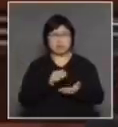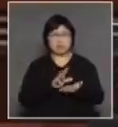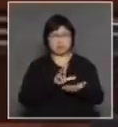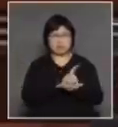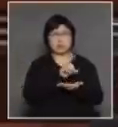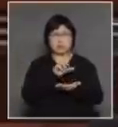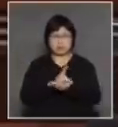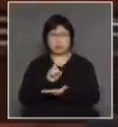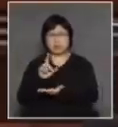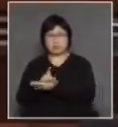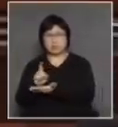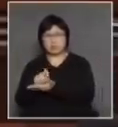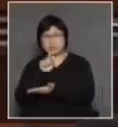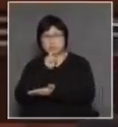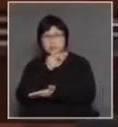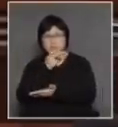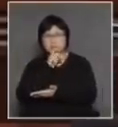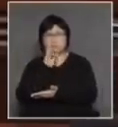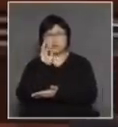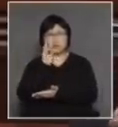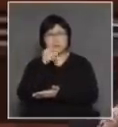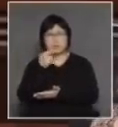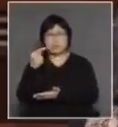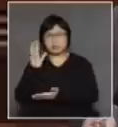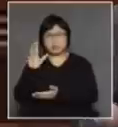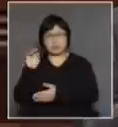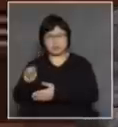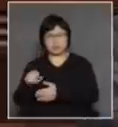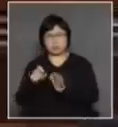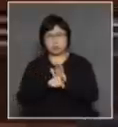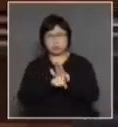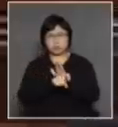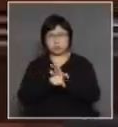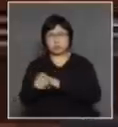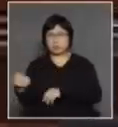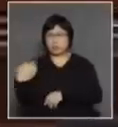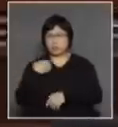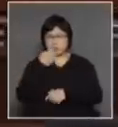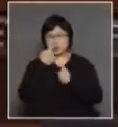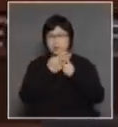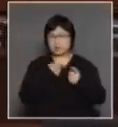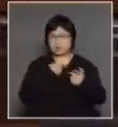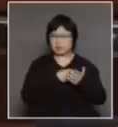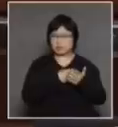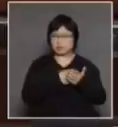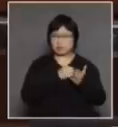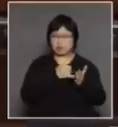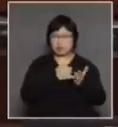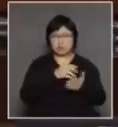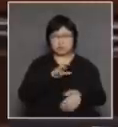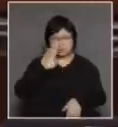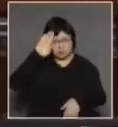年都有平均300至500億嘅盈餘，然後你走去同香港人講我要有銷售税，你所講真係對唔